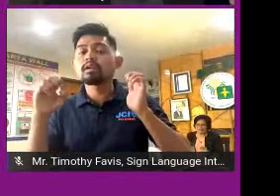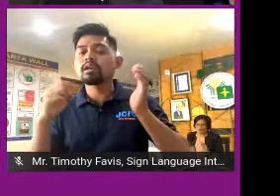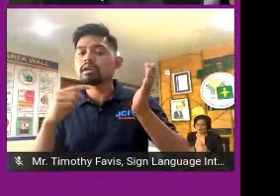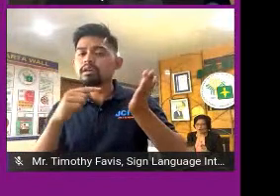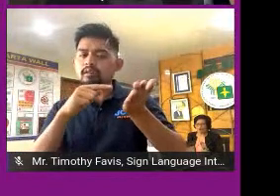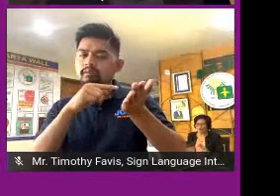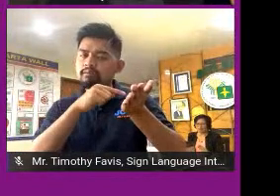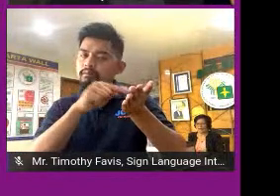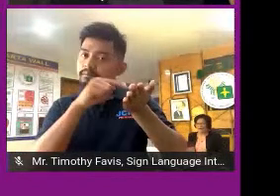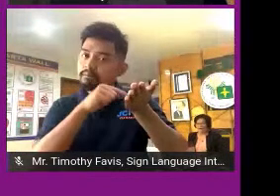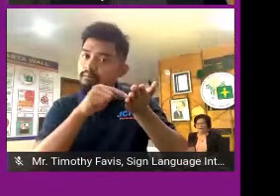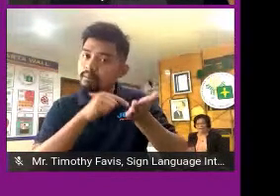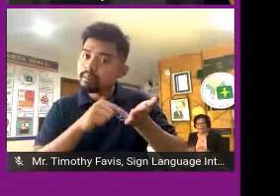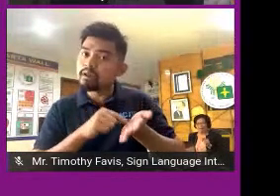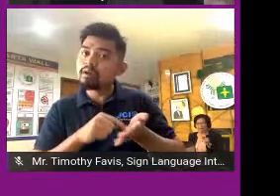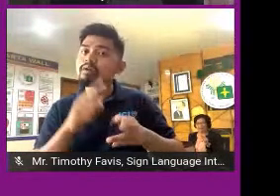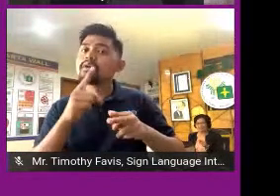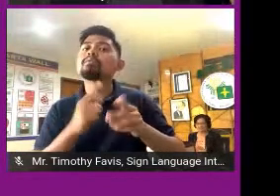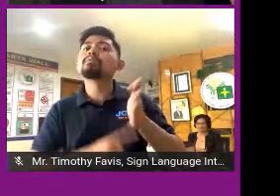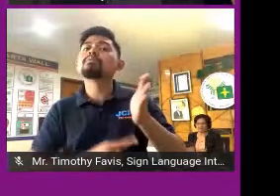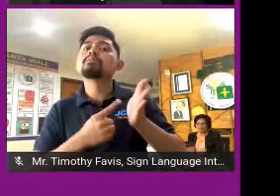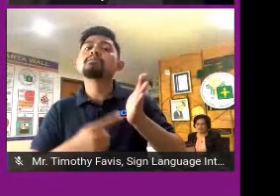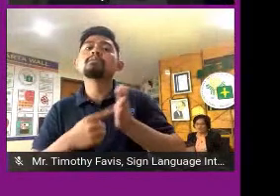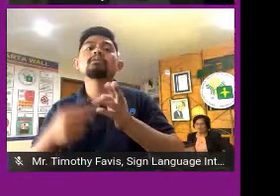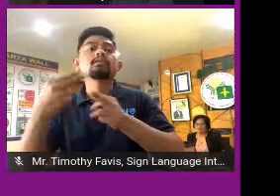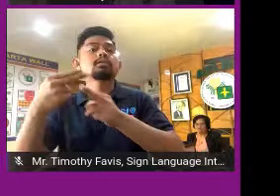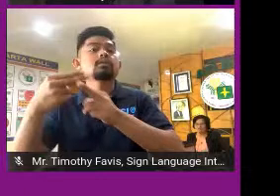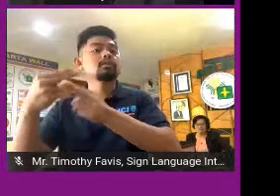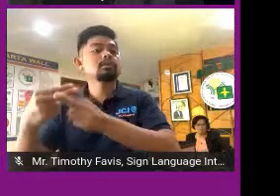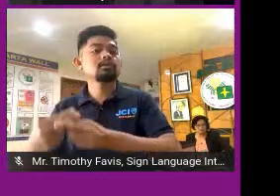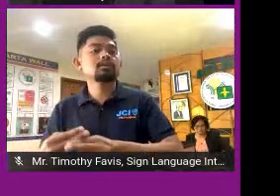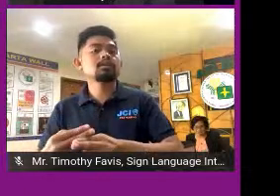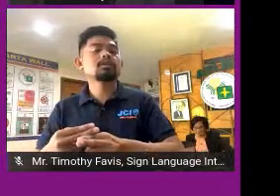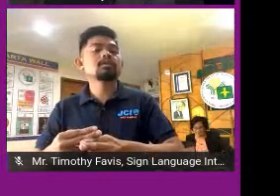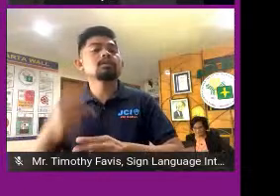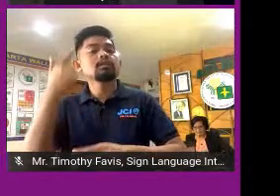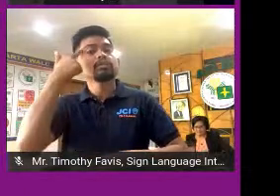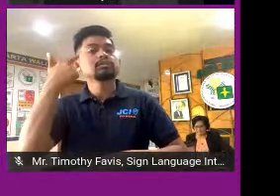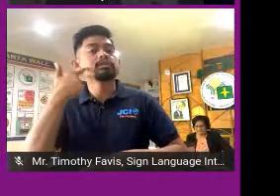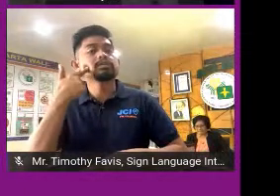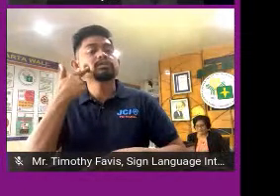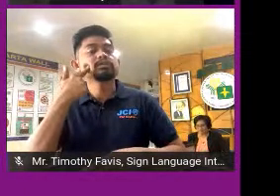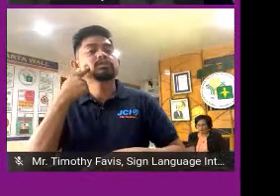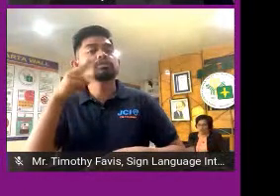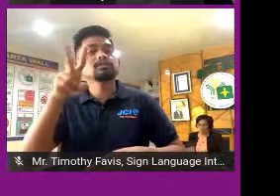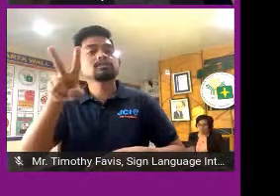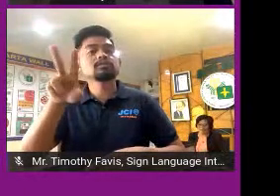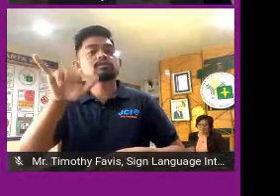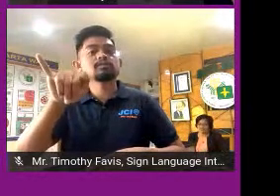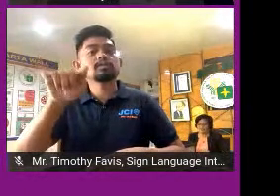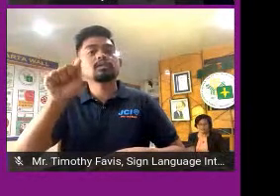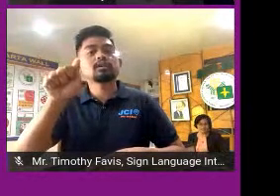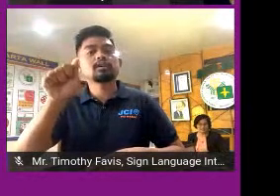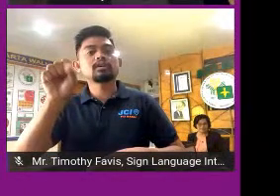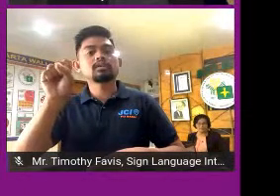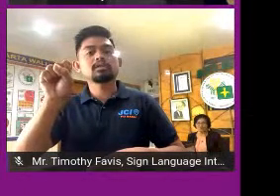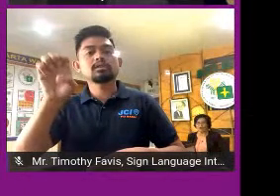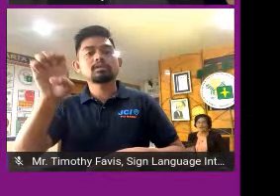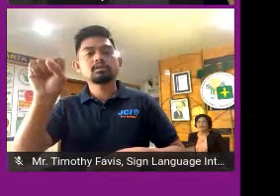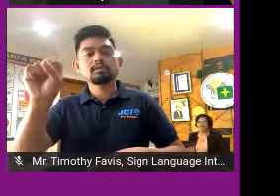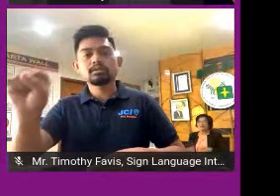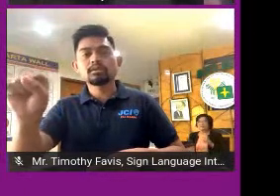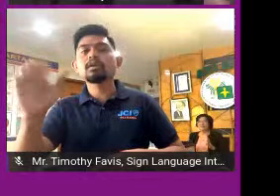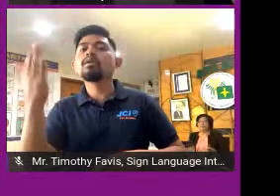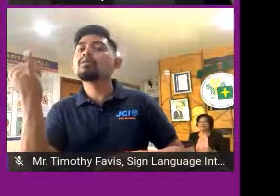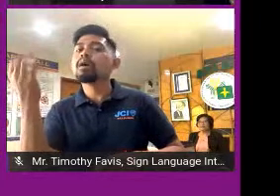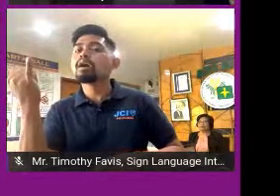i-identify natin kung ano yung pangalan, and that is called gender biases. Ano po? Bakit gender? Sabi ko